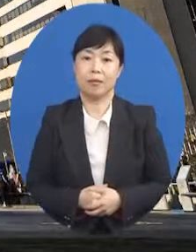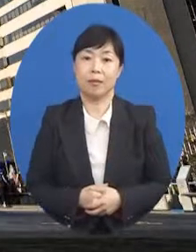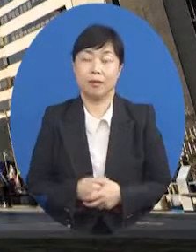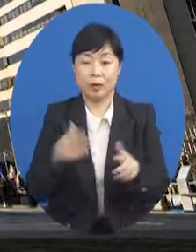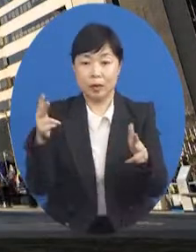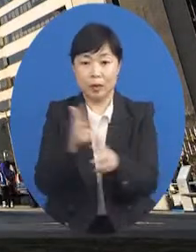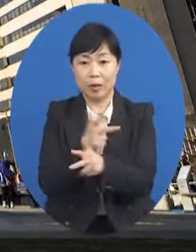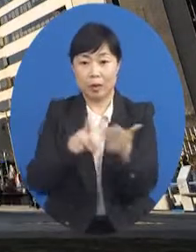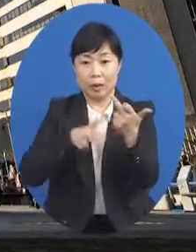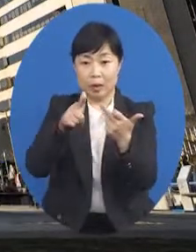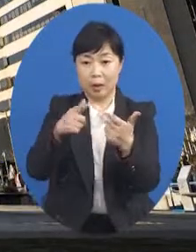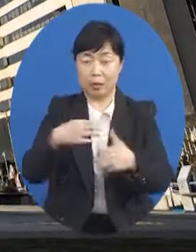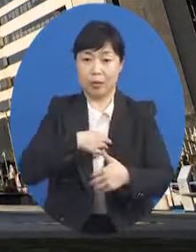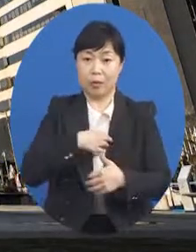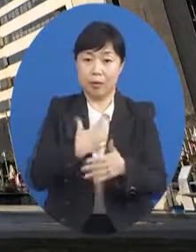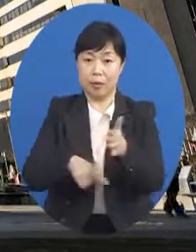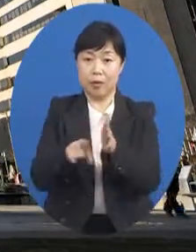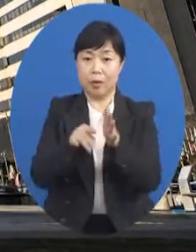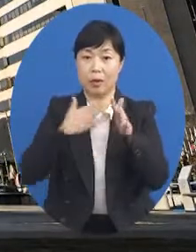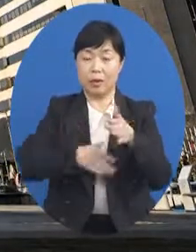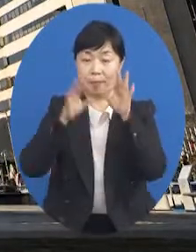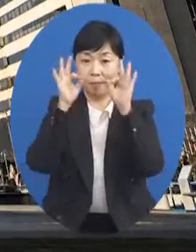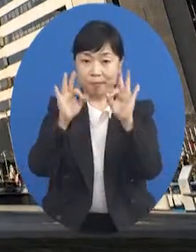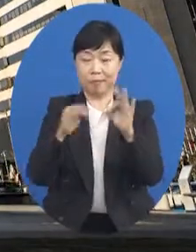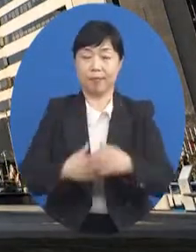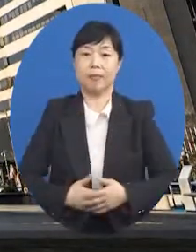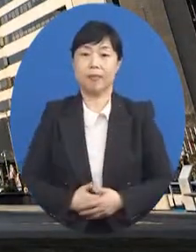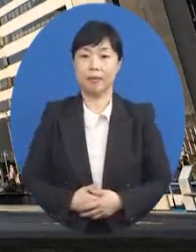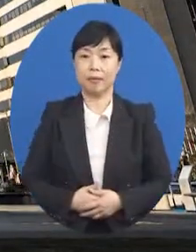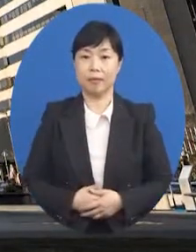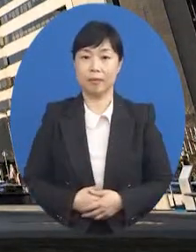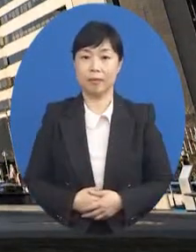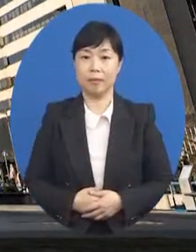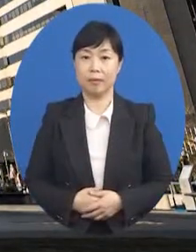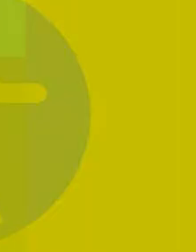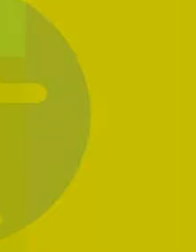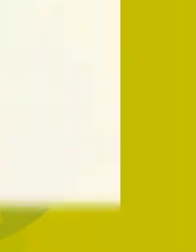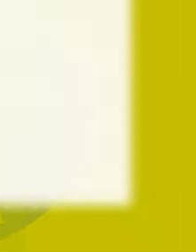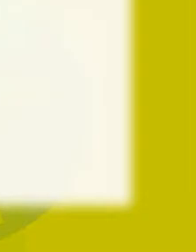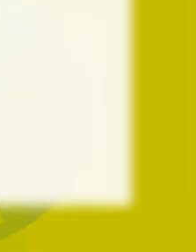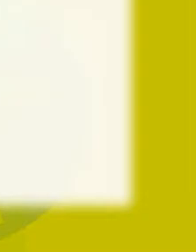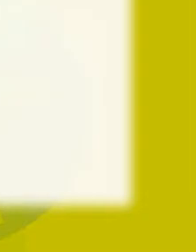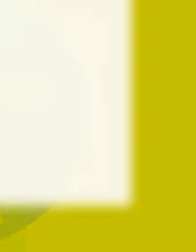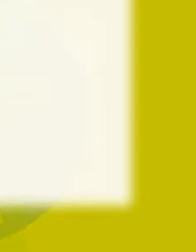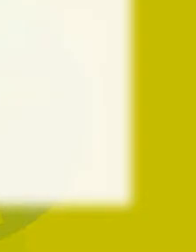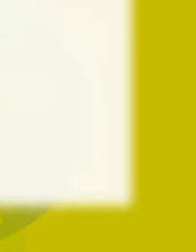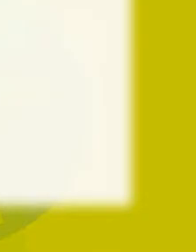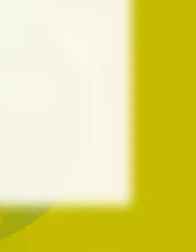이번 주에는 산행 시 조난 예방 요령을 알아보겠습니다.